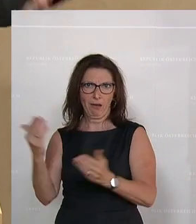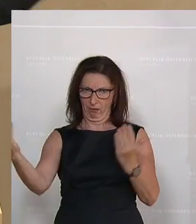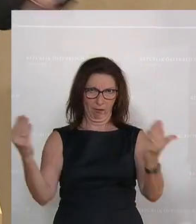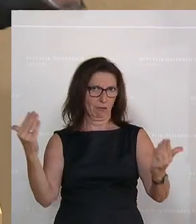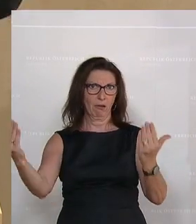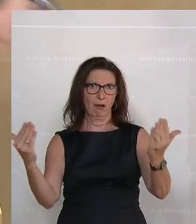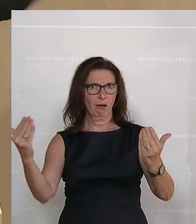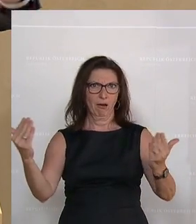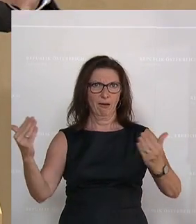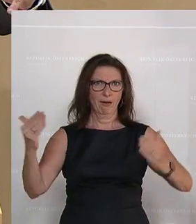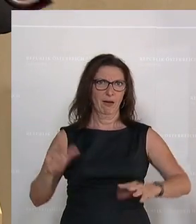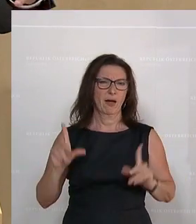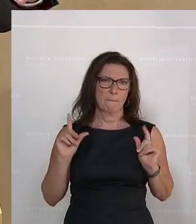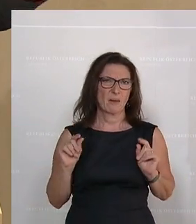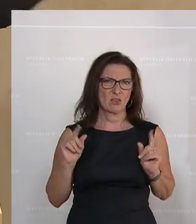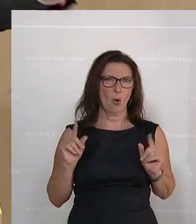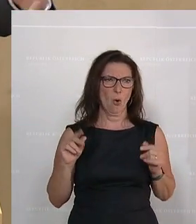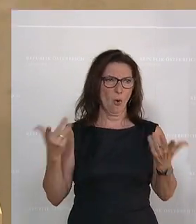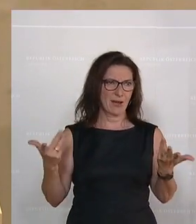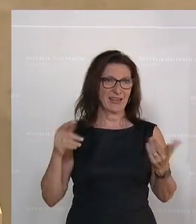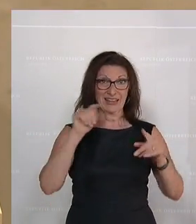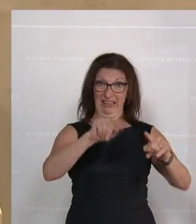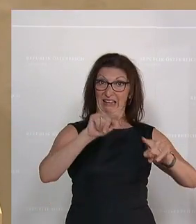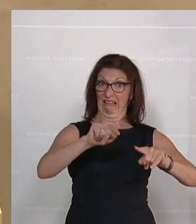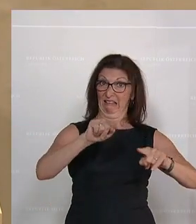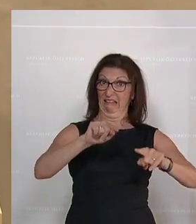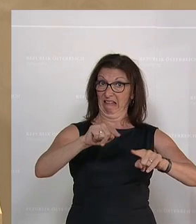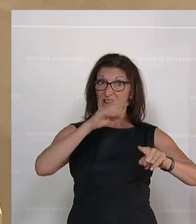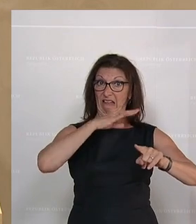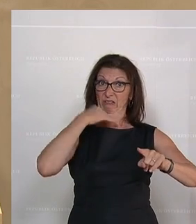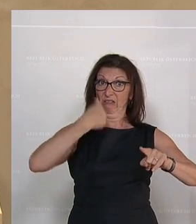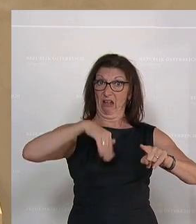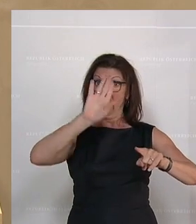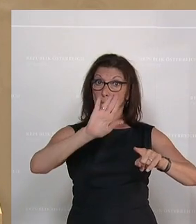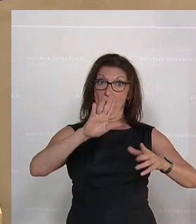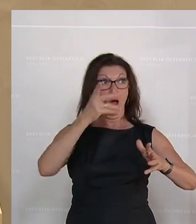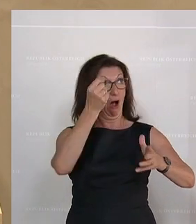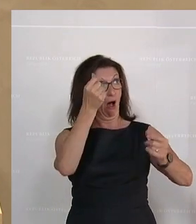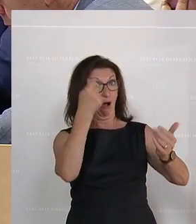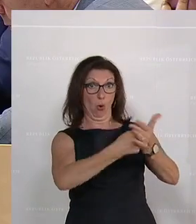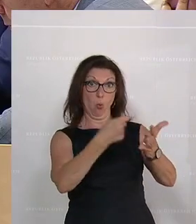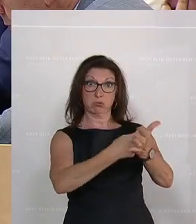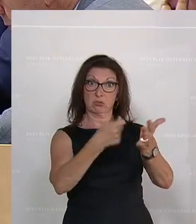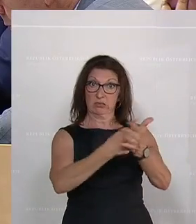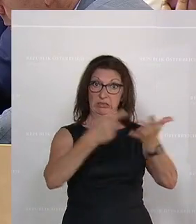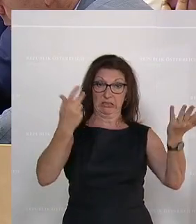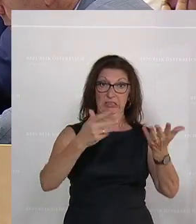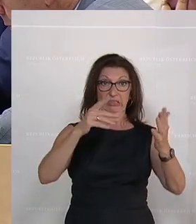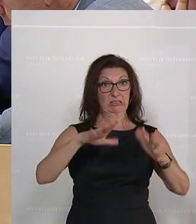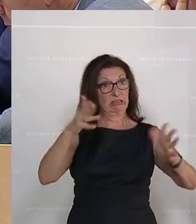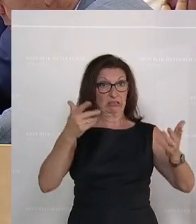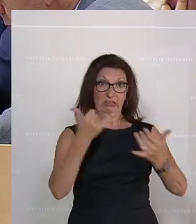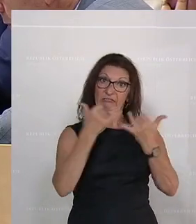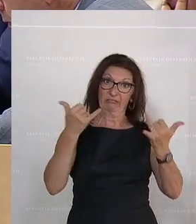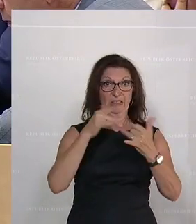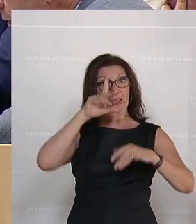das gegacker um das ei war viel mehr als das selber gegackert wurden ja eigentlich 10 15 eier und es war so